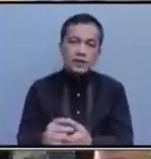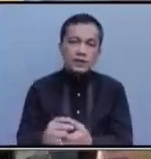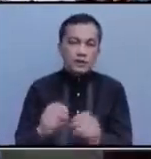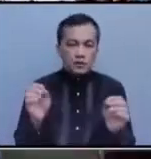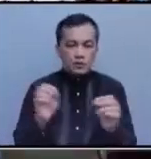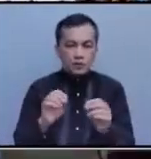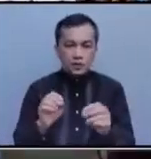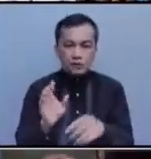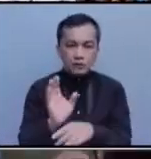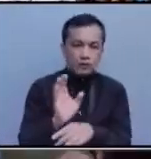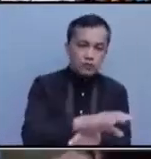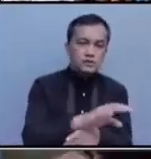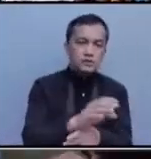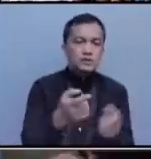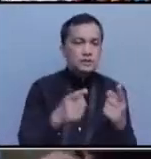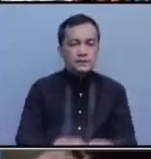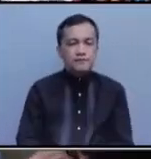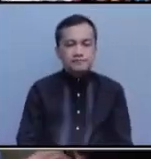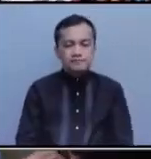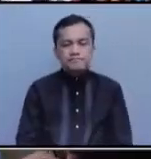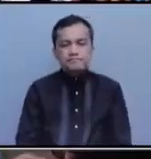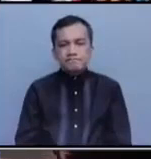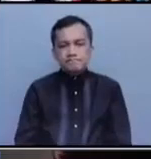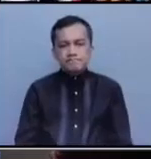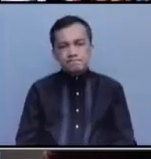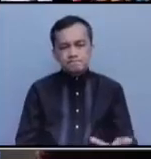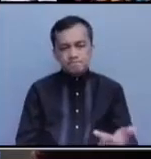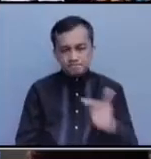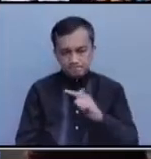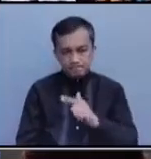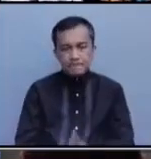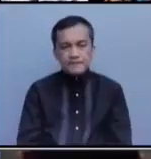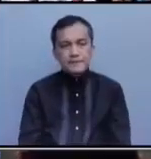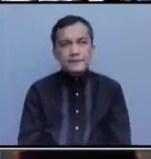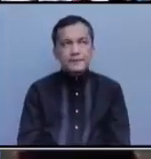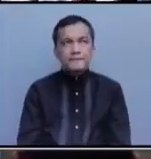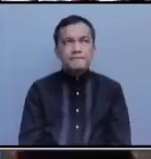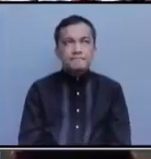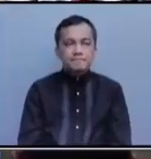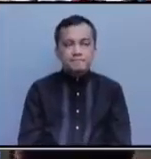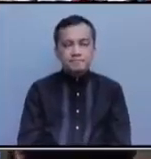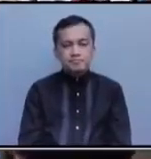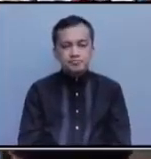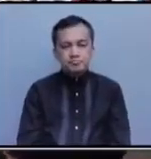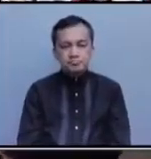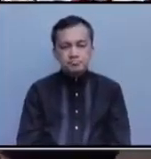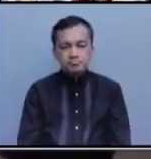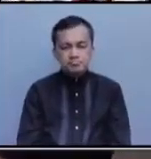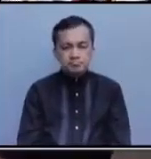na nangyari. Mela Lesmora para sa Morning Show ng Bayan, Rise and Shine, Pilipinas.